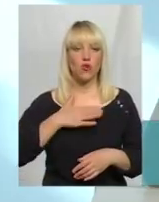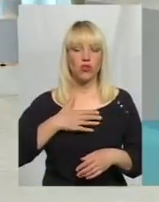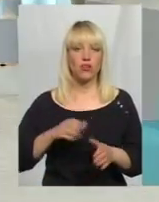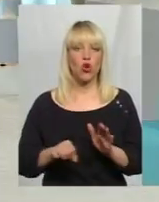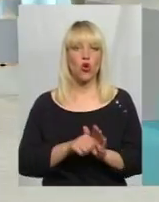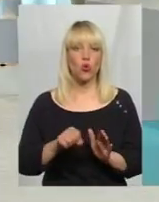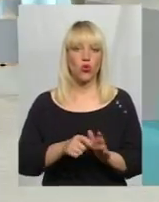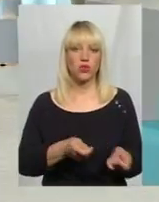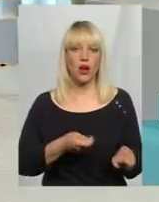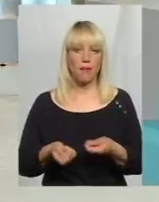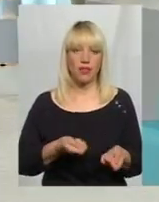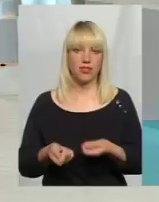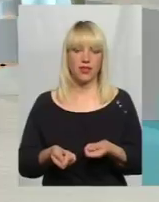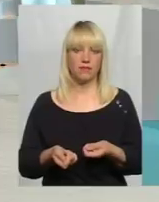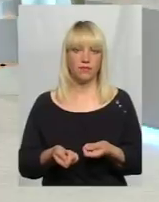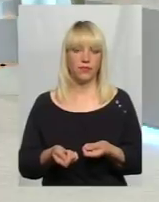контрабандна,